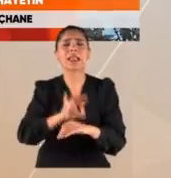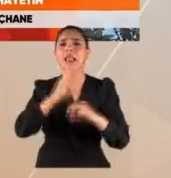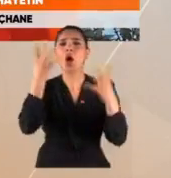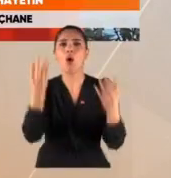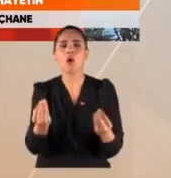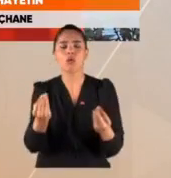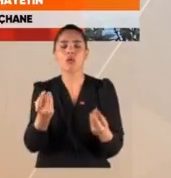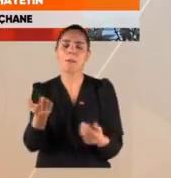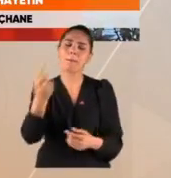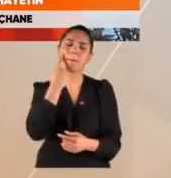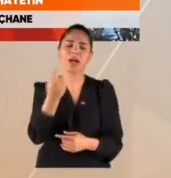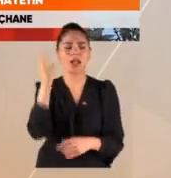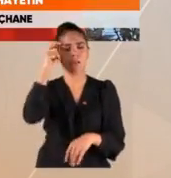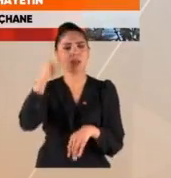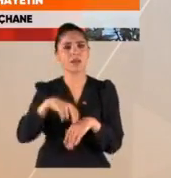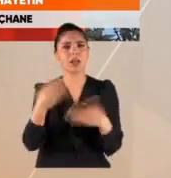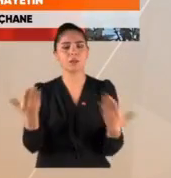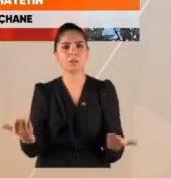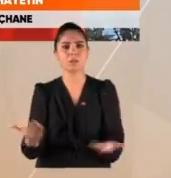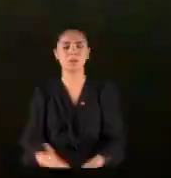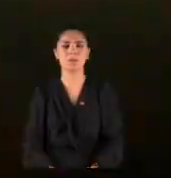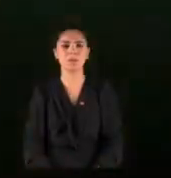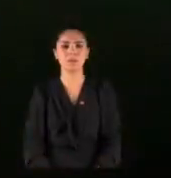yaşandı? Gelin hatırlayalım.